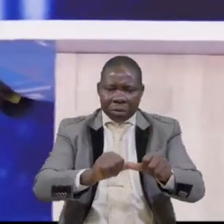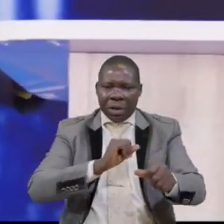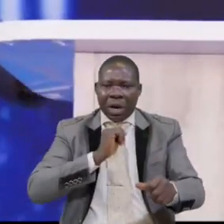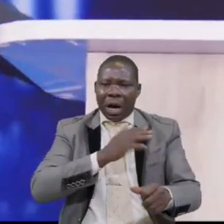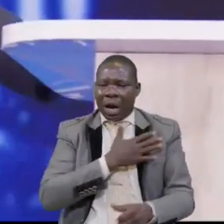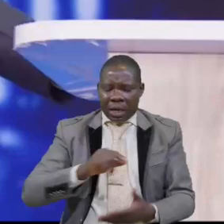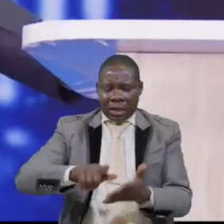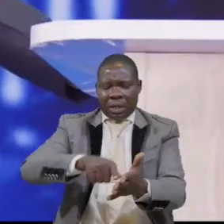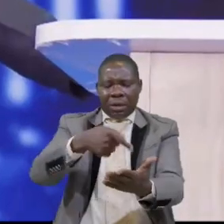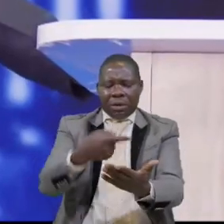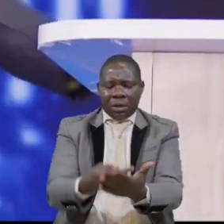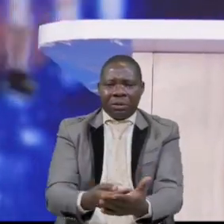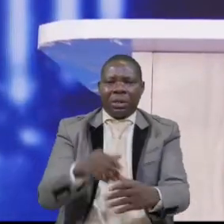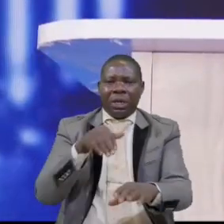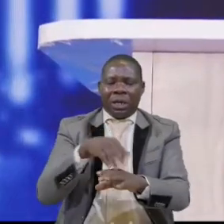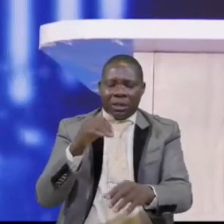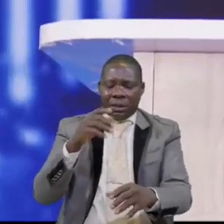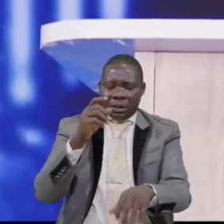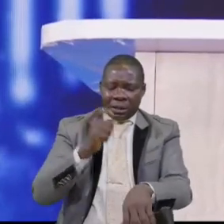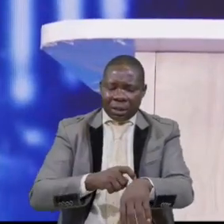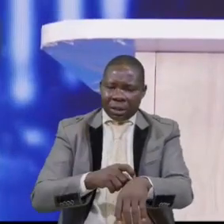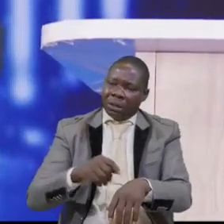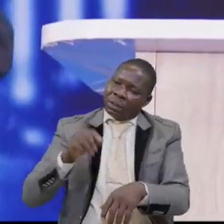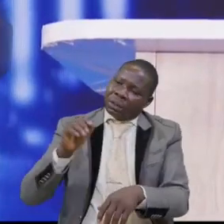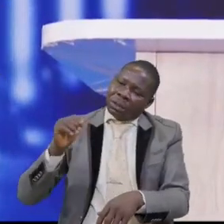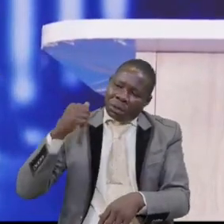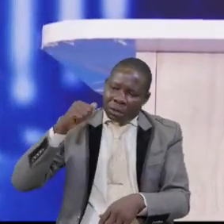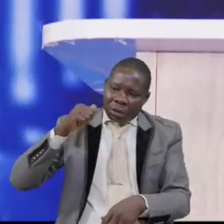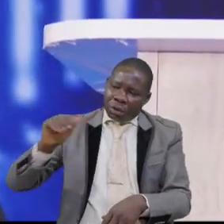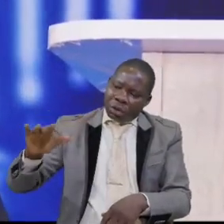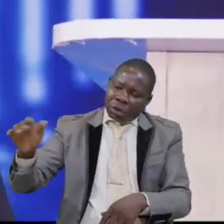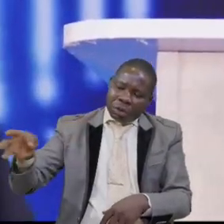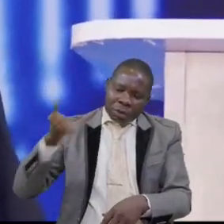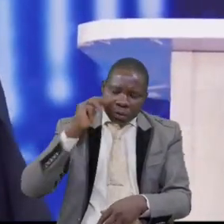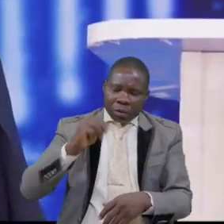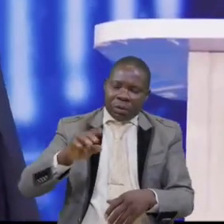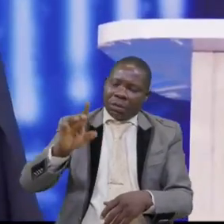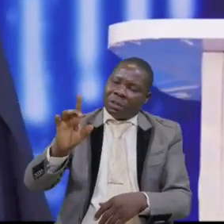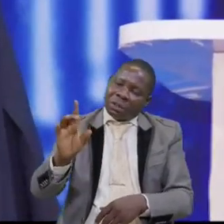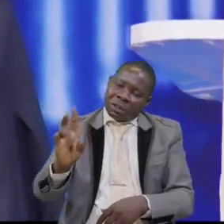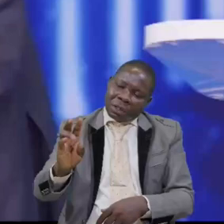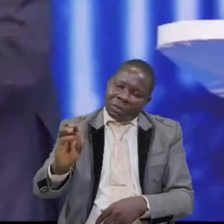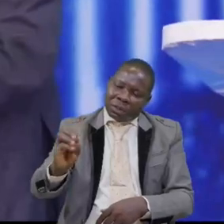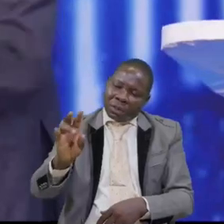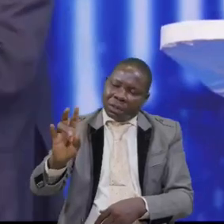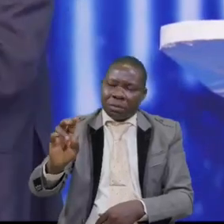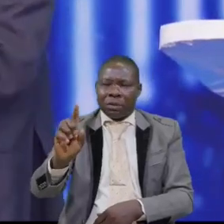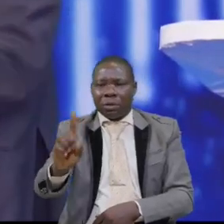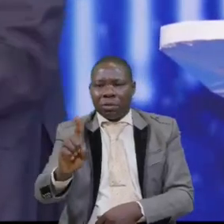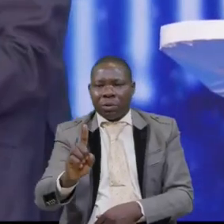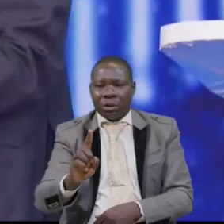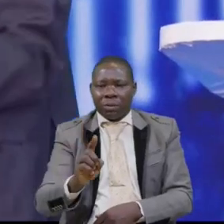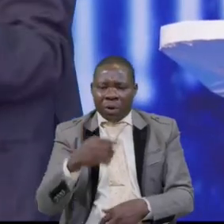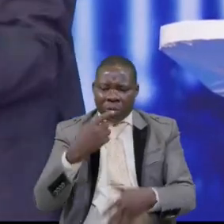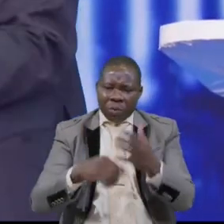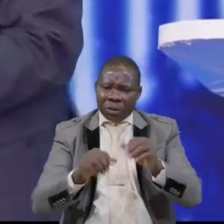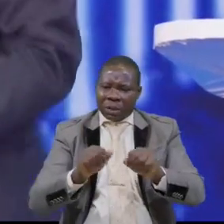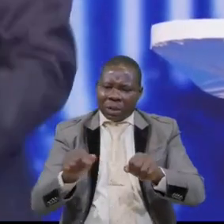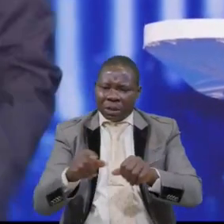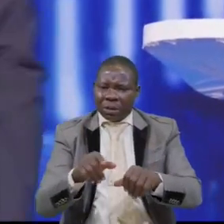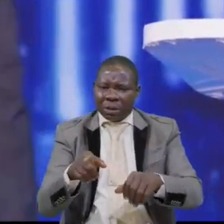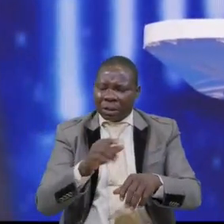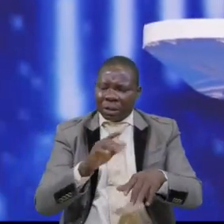fini ses études quand elle est à 11 ans. Qu'est-ce qu'on ne peut pas faire? Si vous avez les principes, l'idée, un insensé à